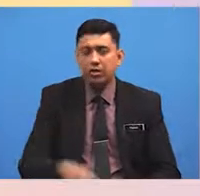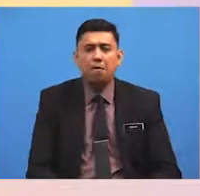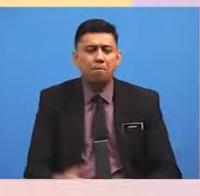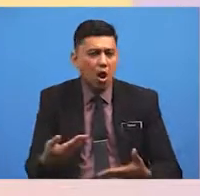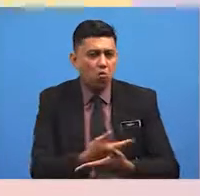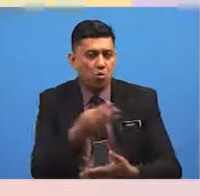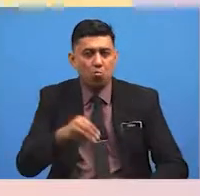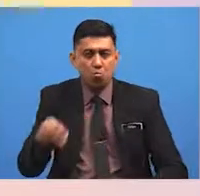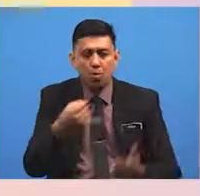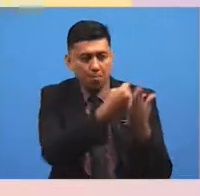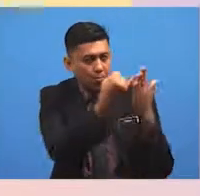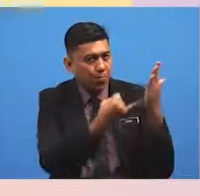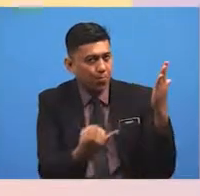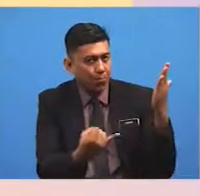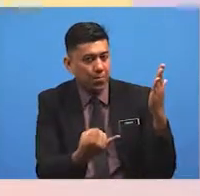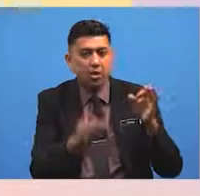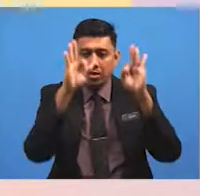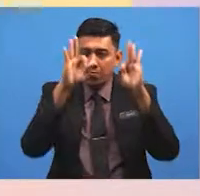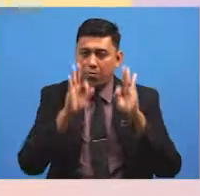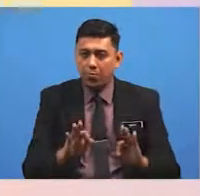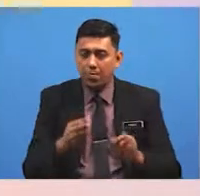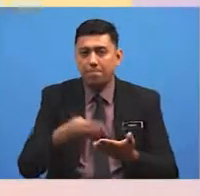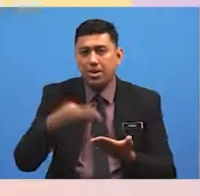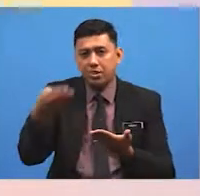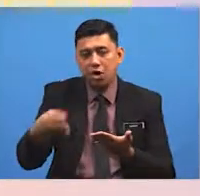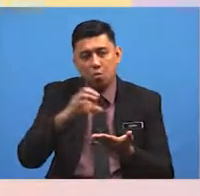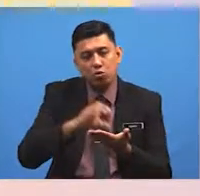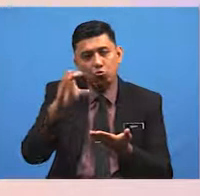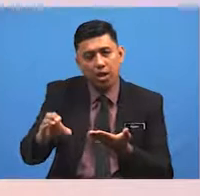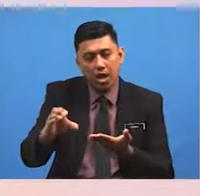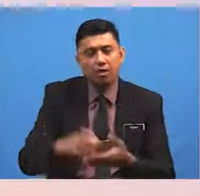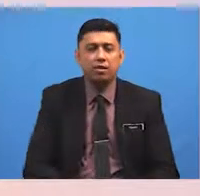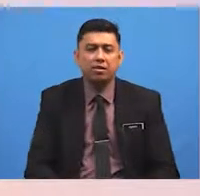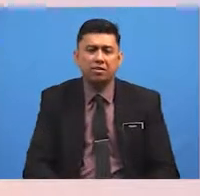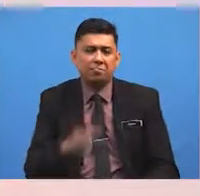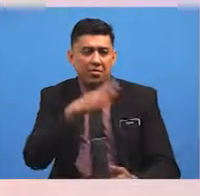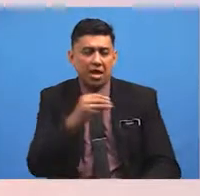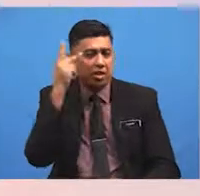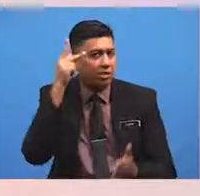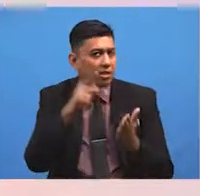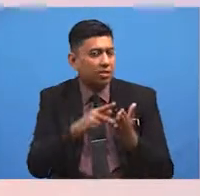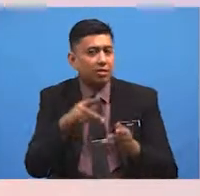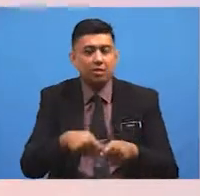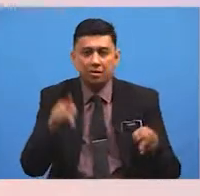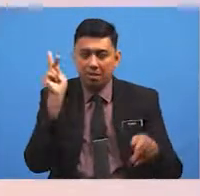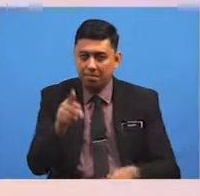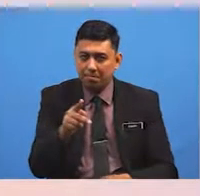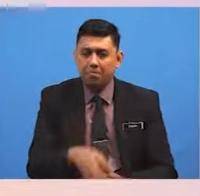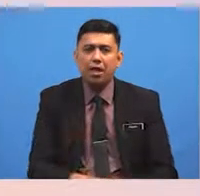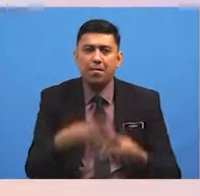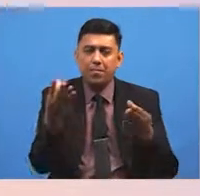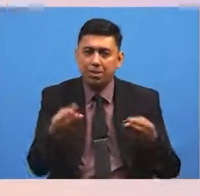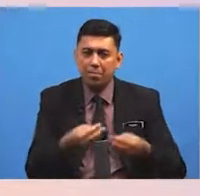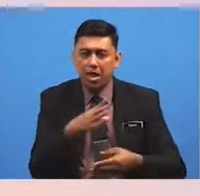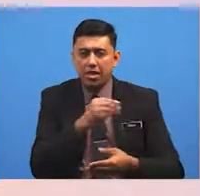murid-murid belakang format belanja wanita dan mengenal pasti butiran penerimaan